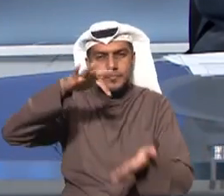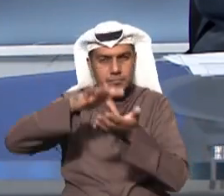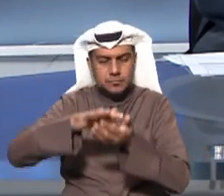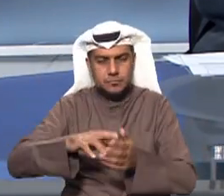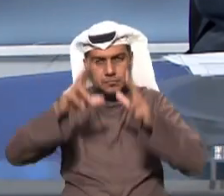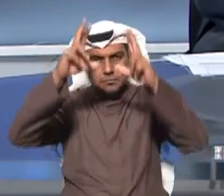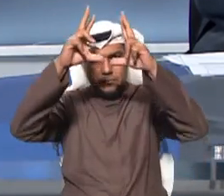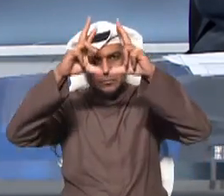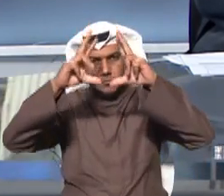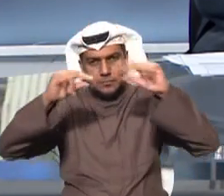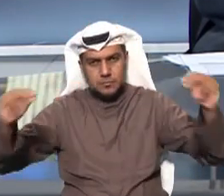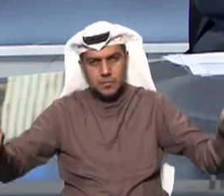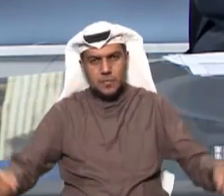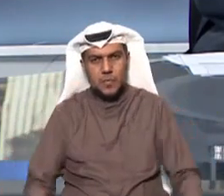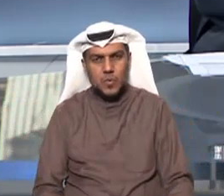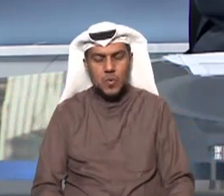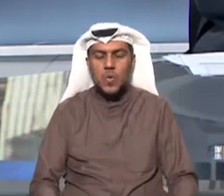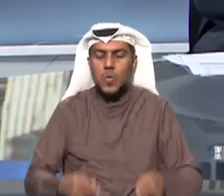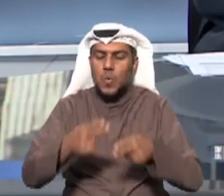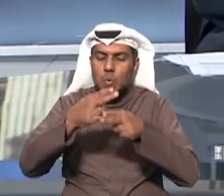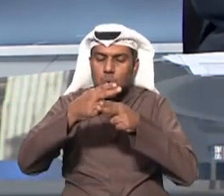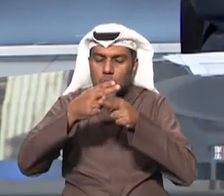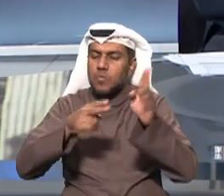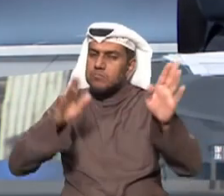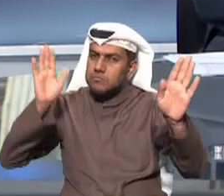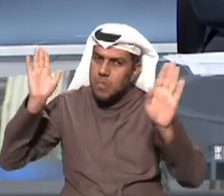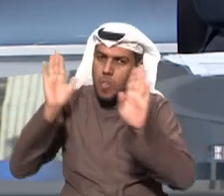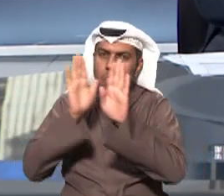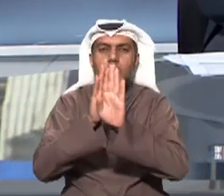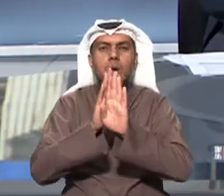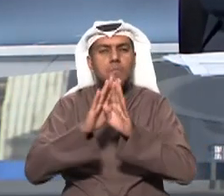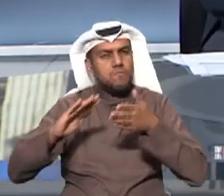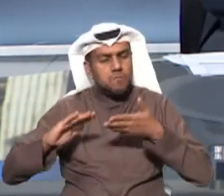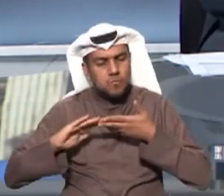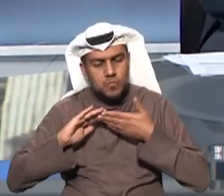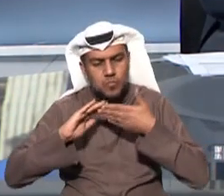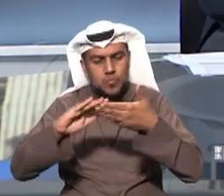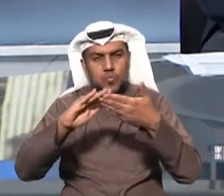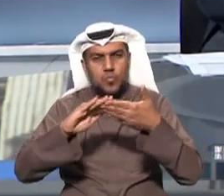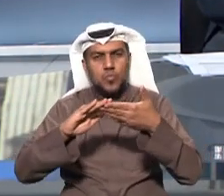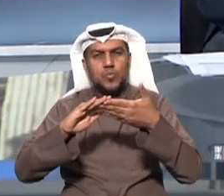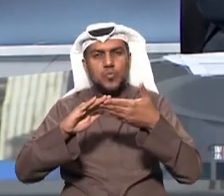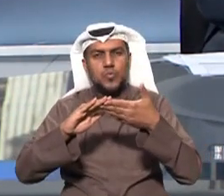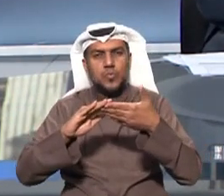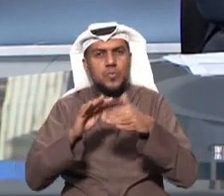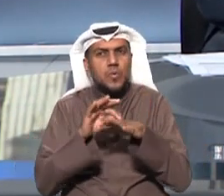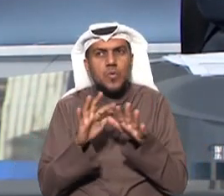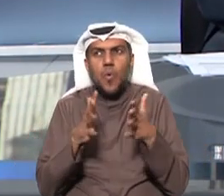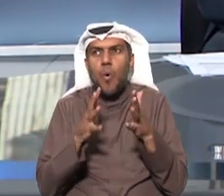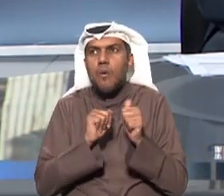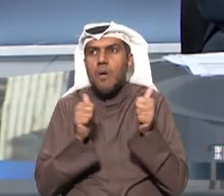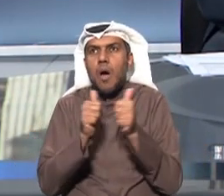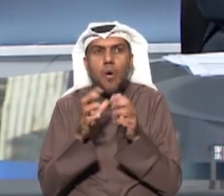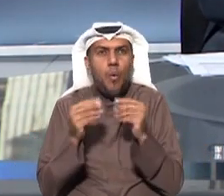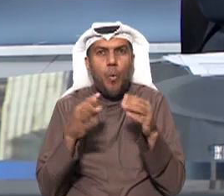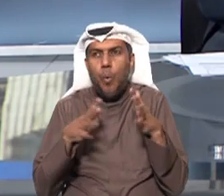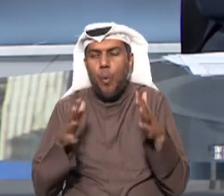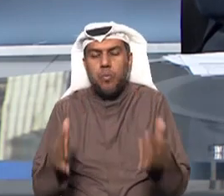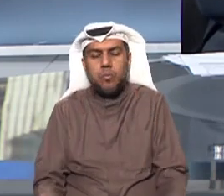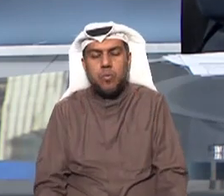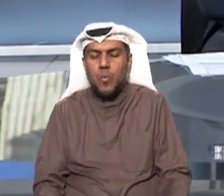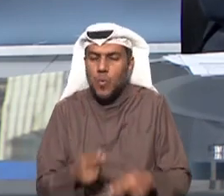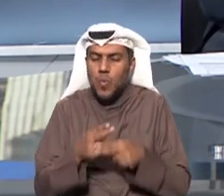الكويت مركز العمل الإنساني لمد يد العون للمتضررين من هذا الحريق. وقام الهلال الأحمر الكويتي